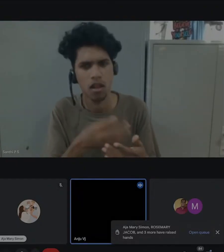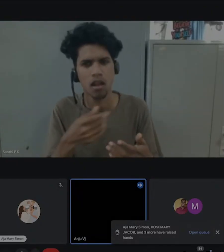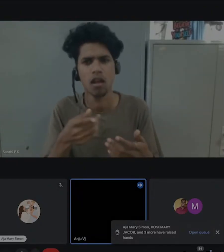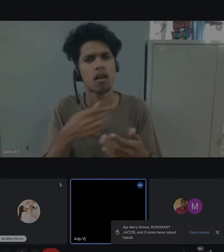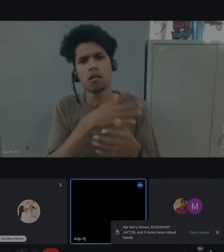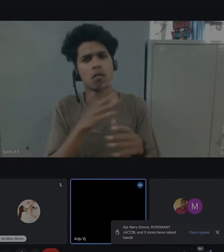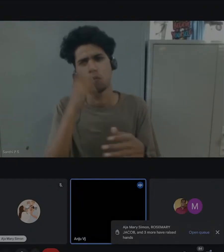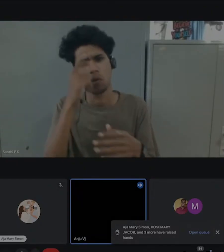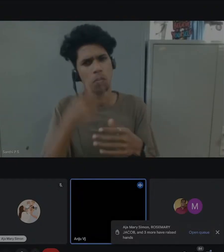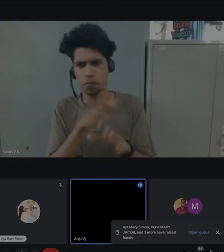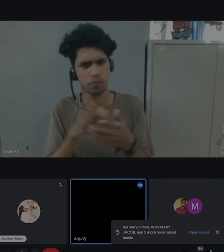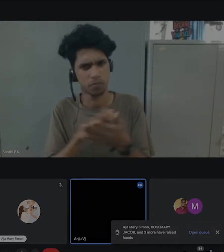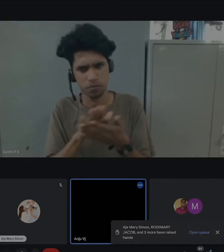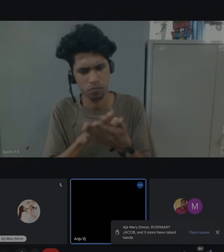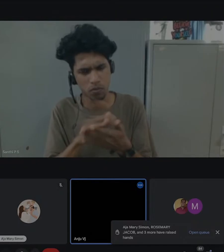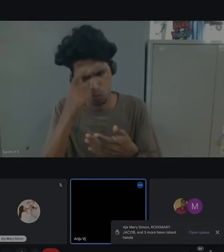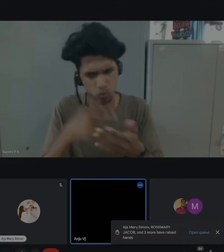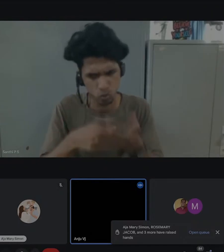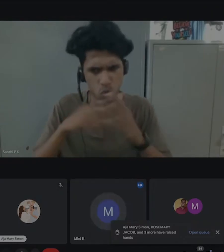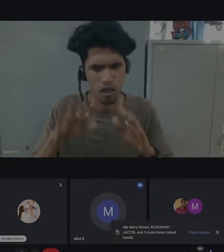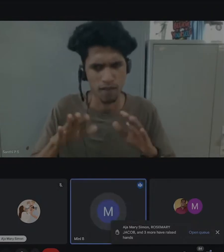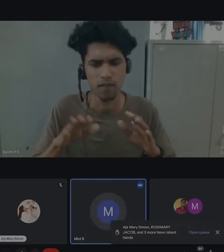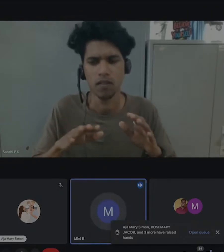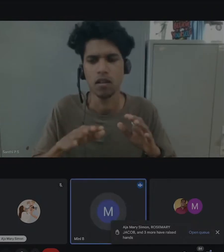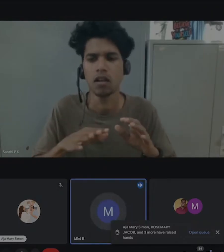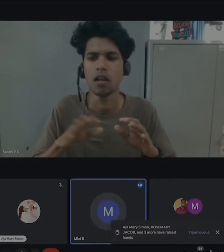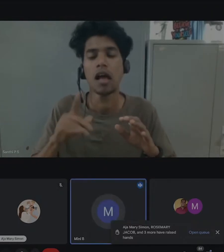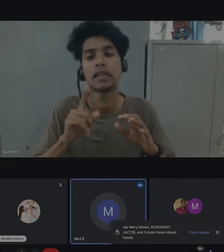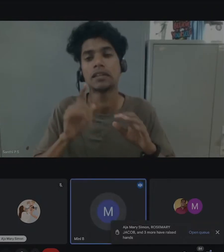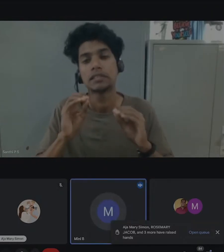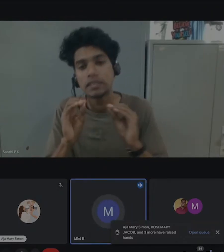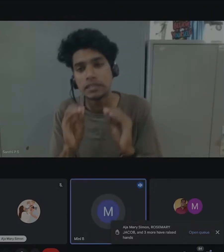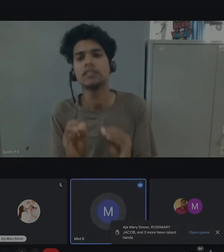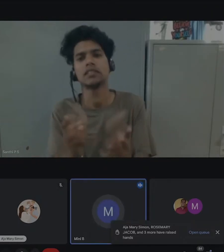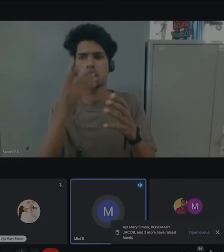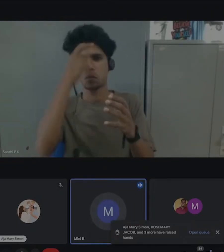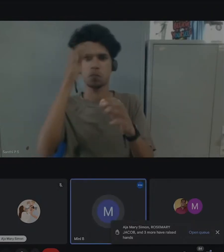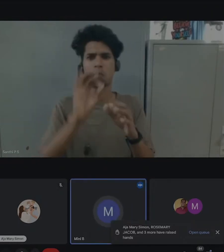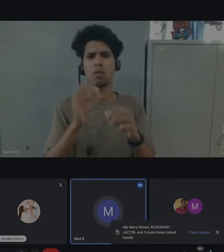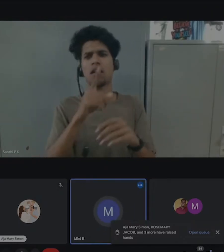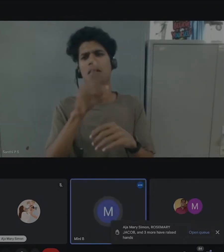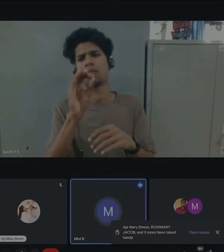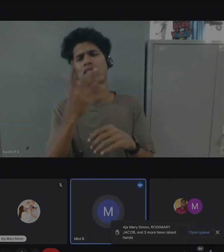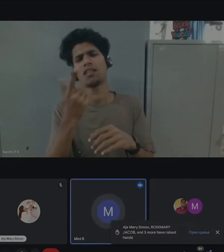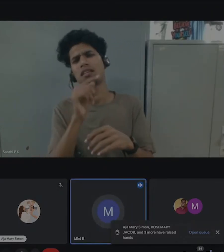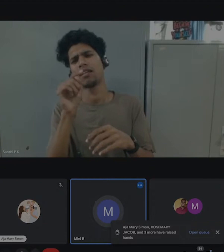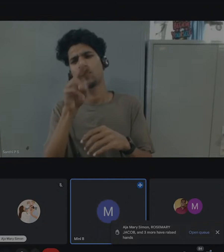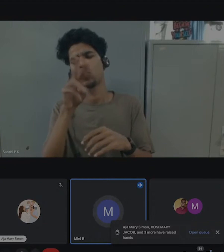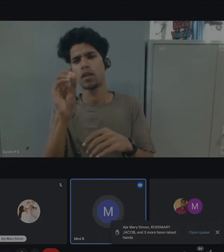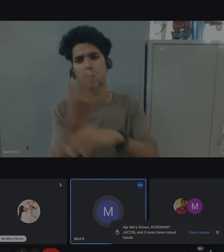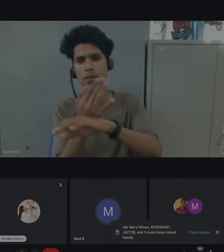അങ്ങോട്ട് ചോദിക്കാനോ ബുദ്ധിമുട്ട് എന്തെങ്കിലും കാണിക്കാറുണ്ടോ? ആദ്യം അത് ബുദ്ധിമുട്ടാണ്, പിന്നെ കുറച്ച് കഴിഞ്ഞ് ഒരു 10-20 മിനിറ്റ് കഴിഞ്ഞ്